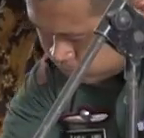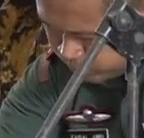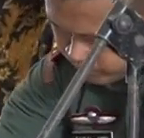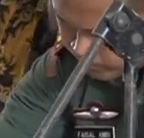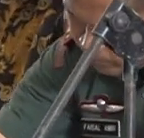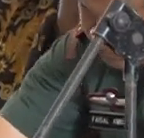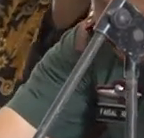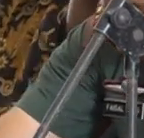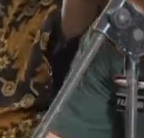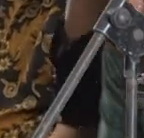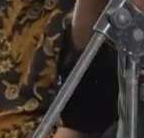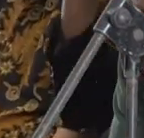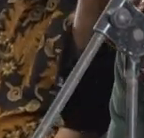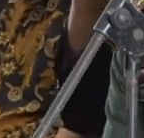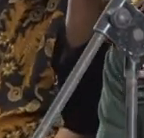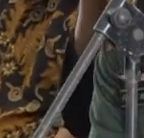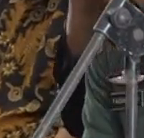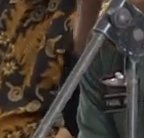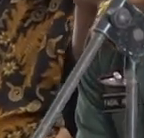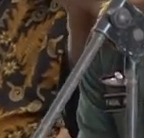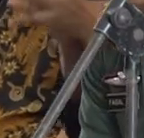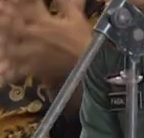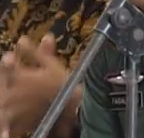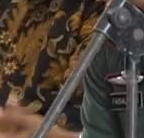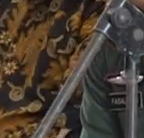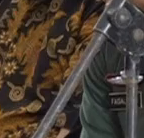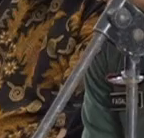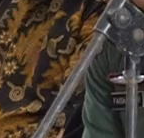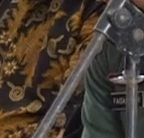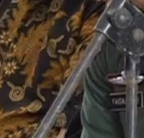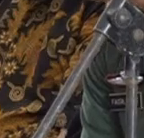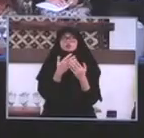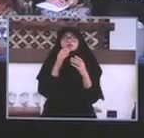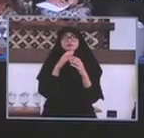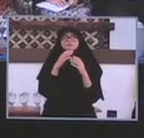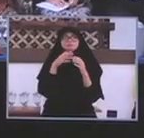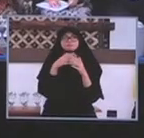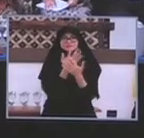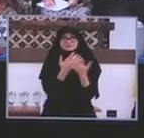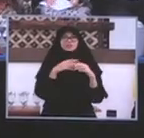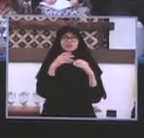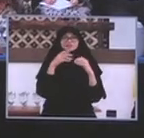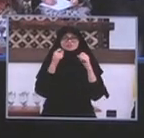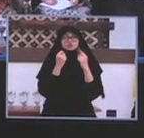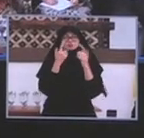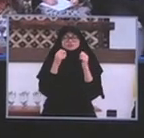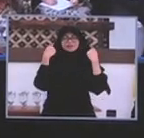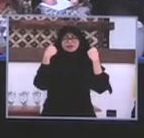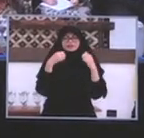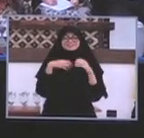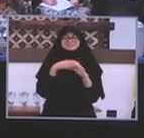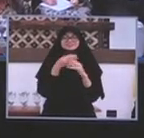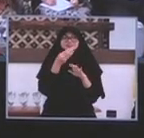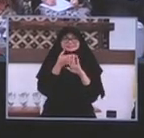badges0 Oh ya jaga masyarakatnya hidup sehat ya cuci tangan sebelum makan pakai sabun ya